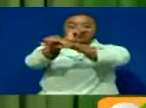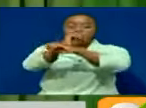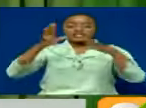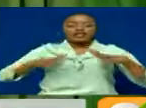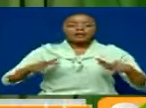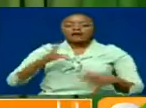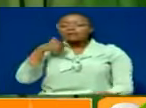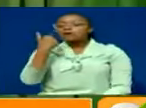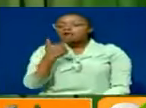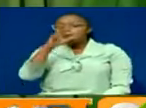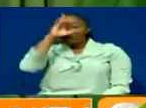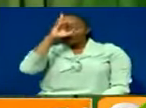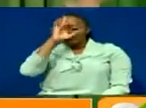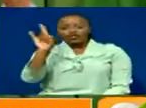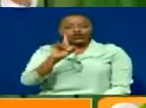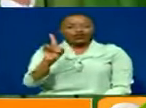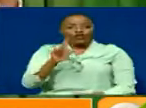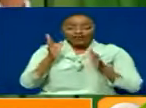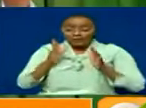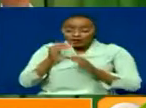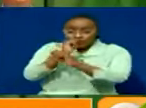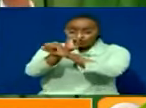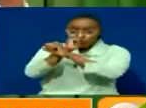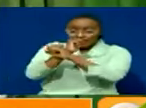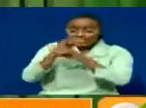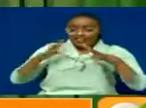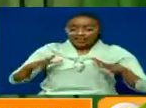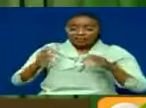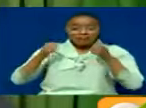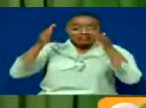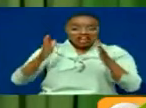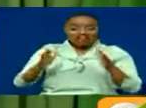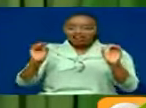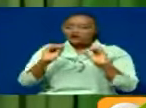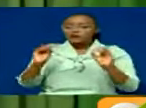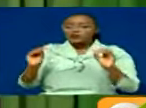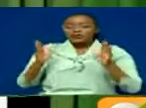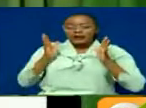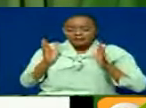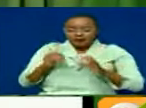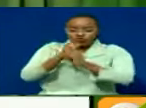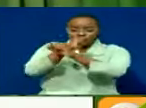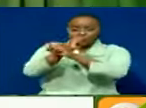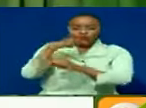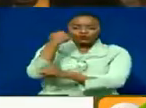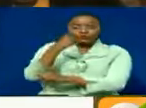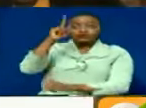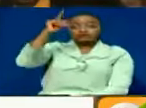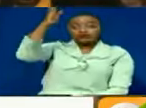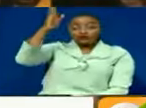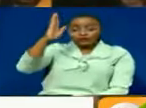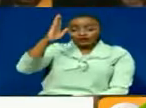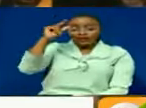binadamu sio polisi. Mwenye kulinda binadamu sio dereva. Mwenye kulinda binadamu ni Mwenyezi